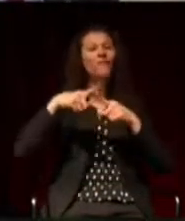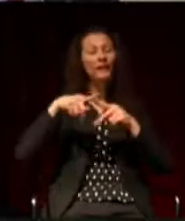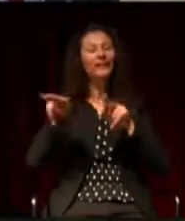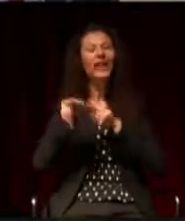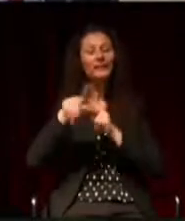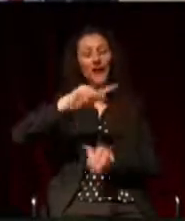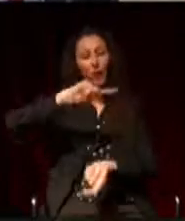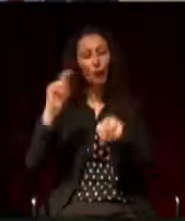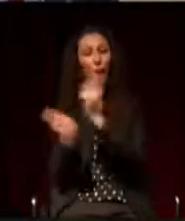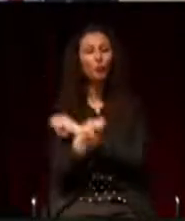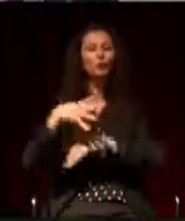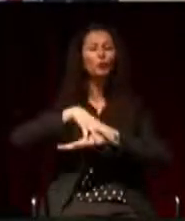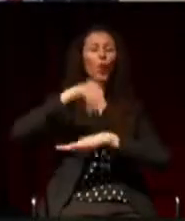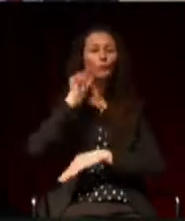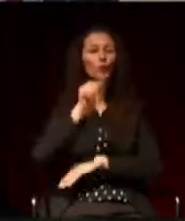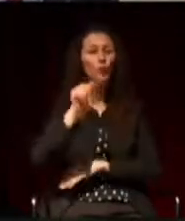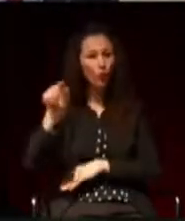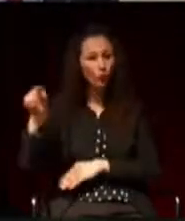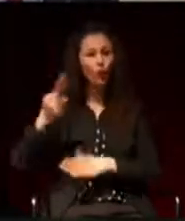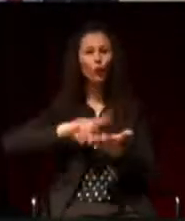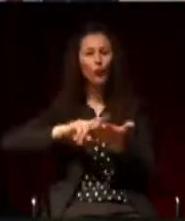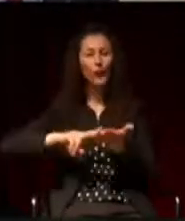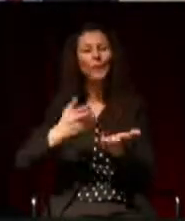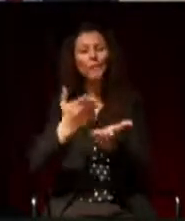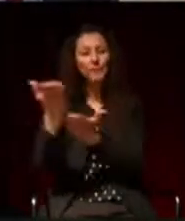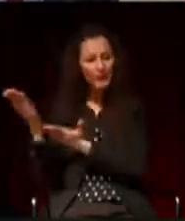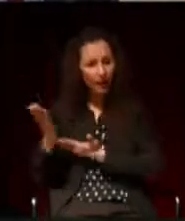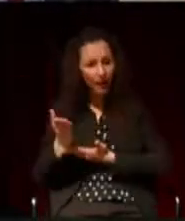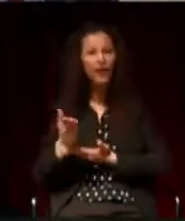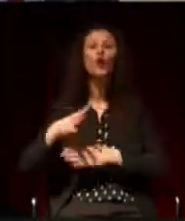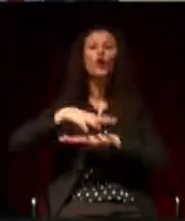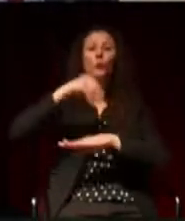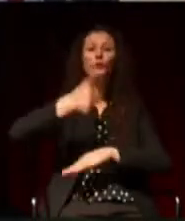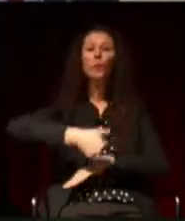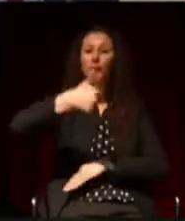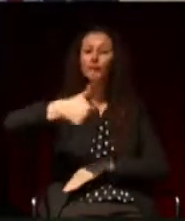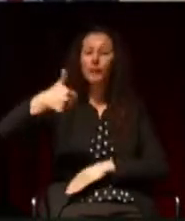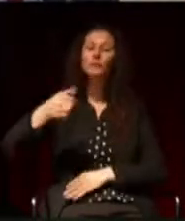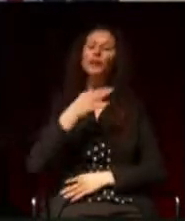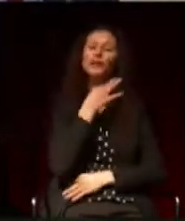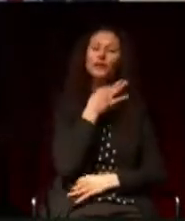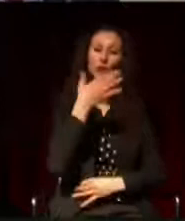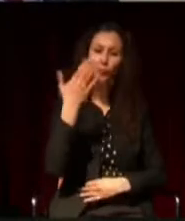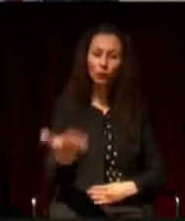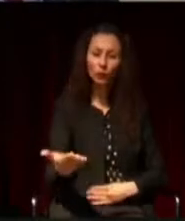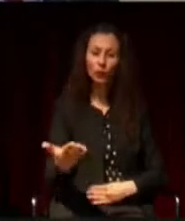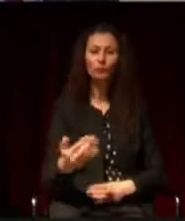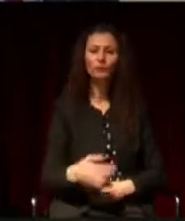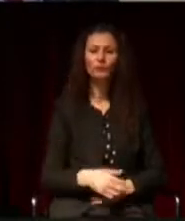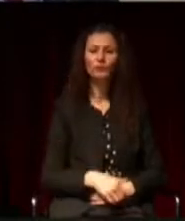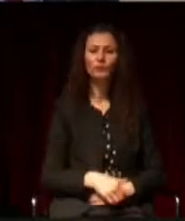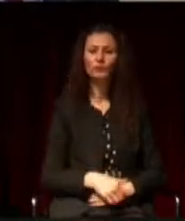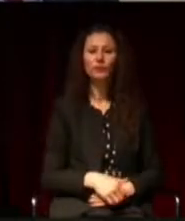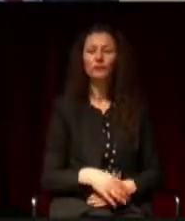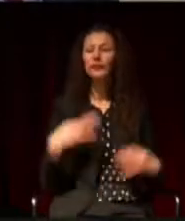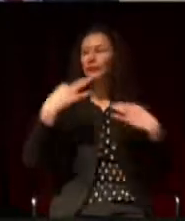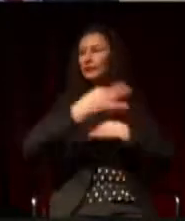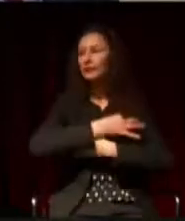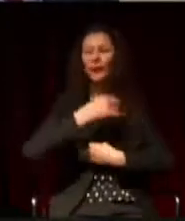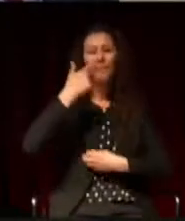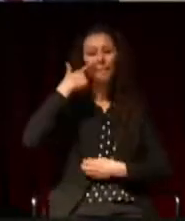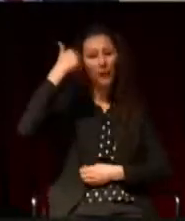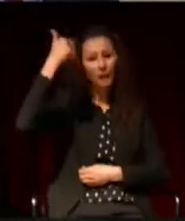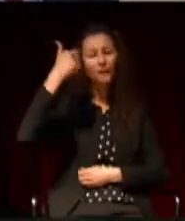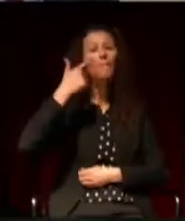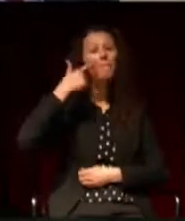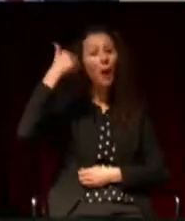Kentsel Dönüşüm komisyon üyelerimize, komisyon başkanlarımıza teşekkür ediyorum. Sayın